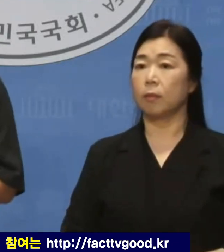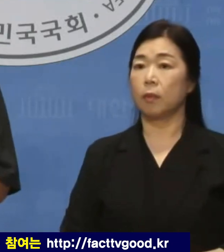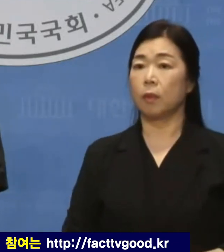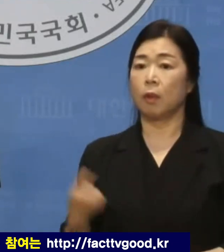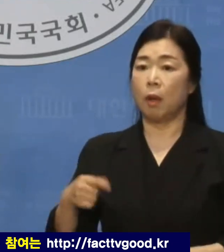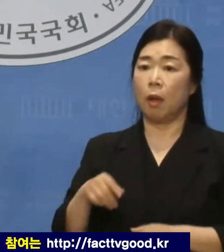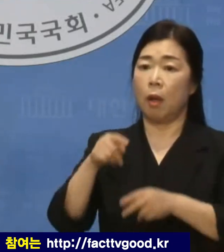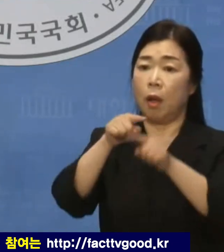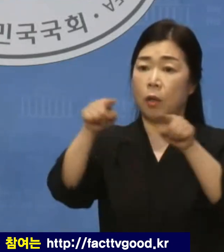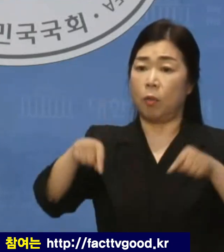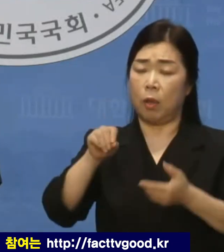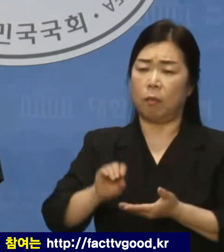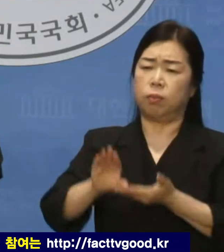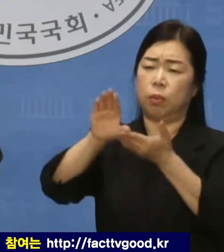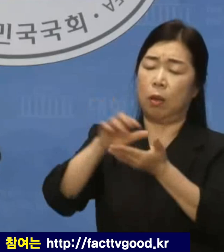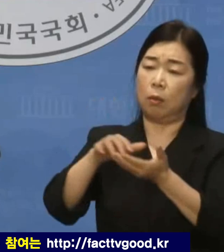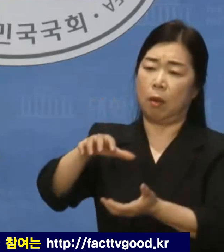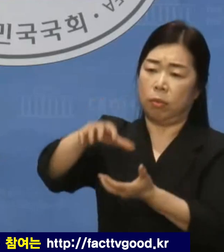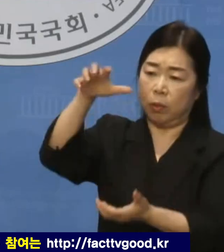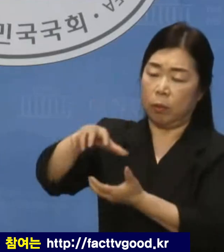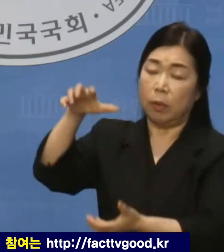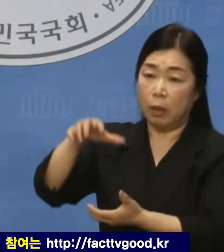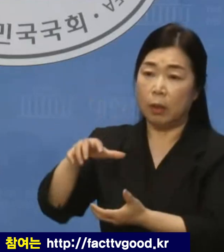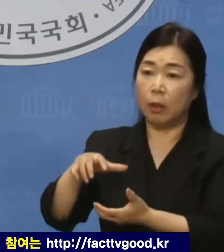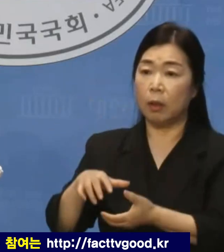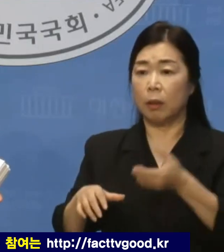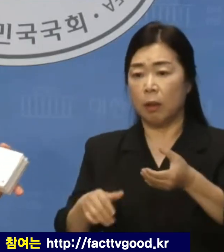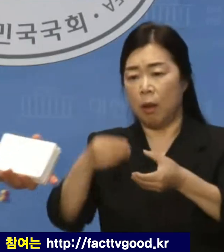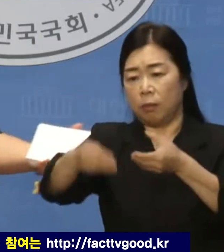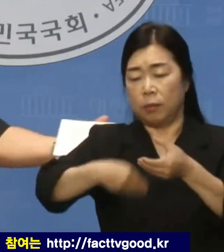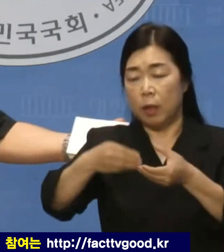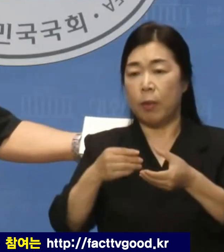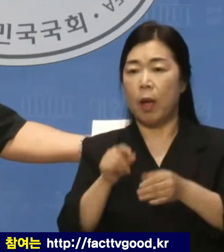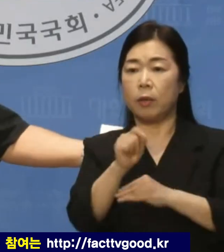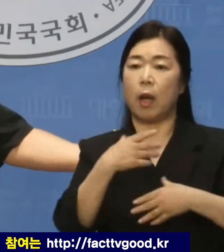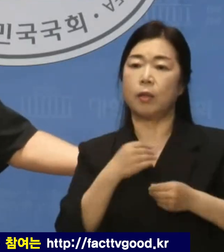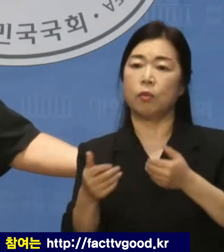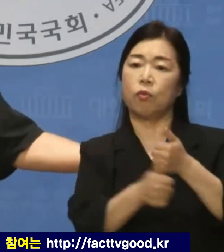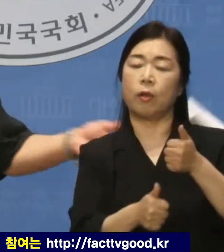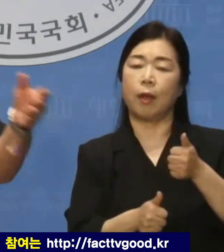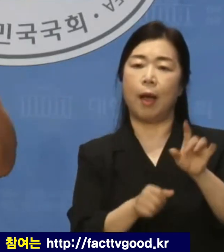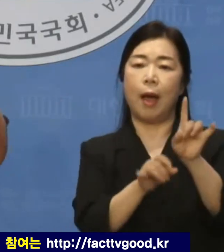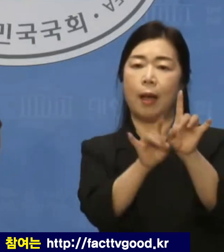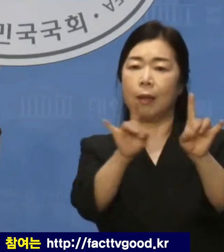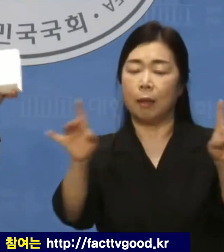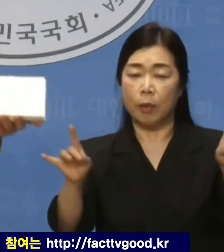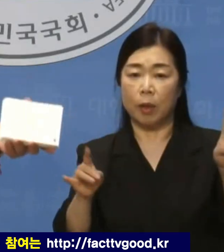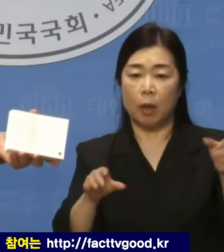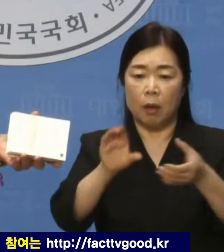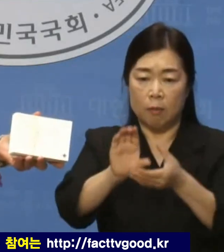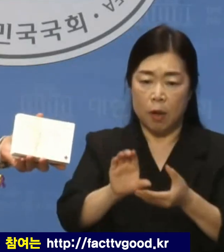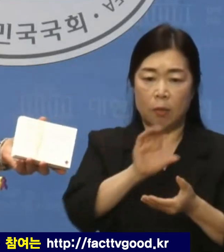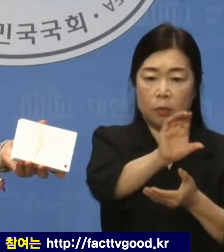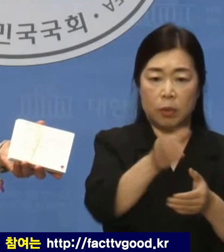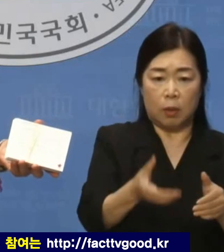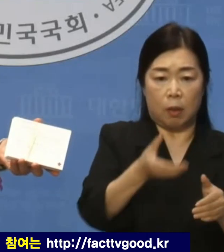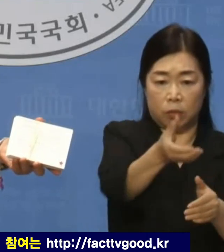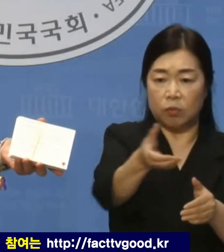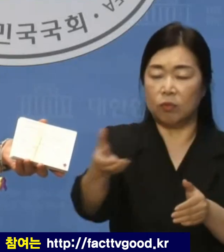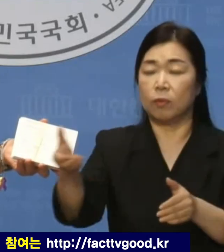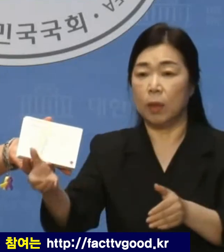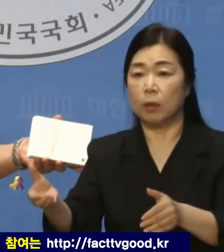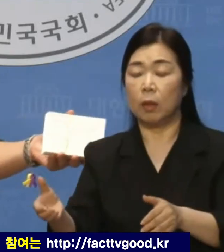있는 엽서를 이게 모두 다 한 덩어리가 행안위원님 한 분씩에게 저희가 모은 겁니다.